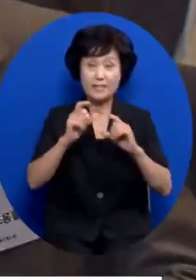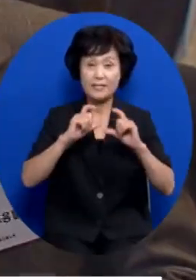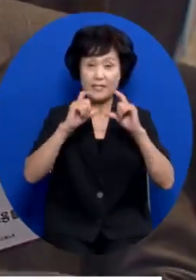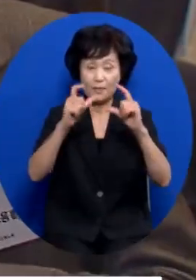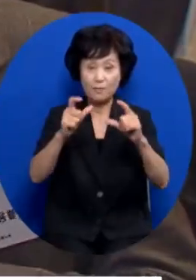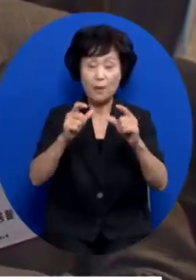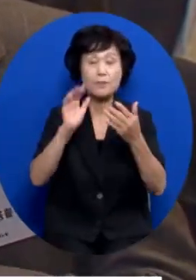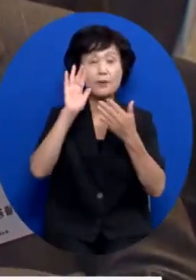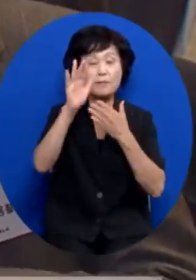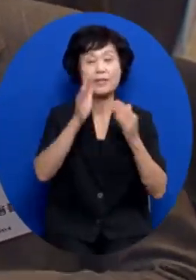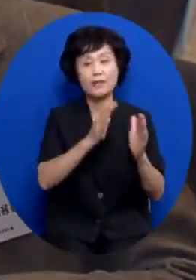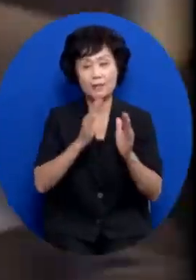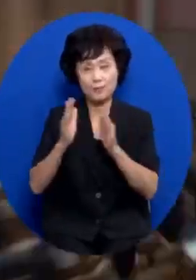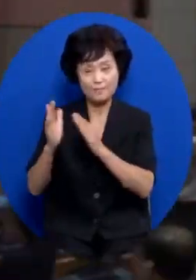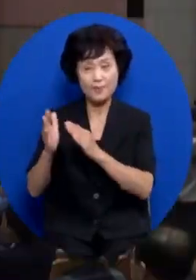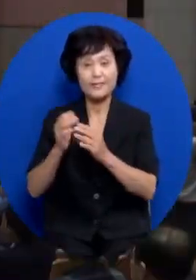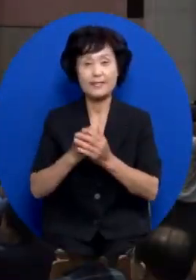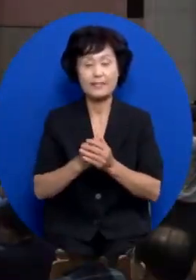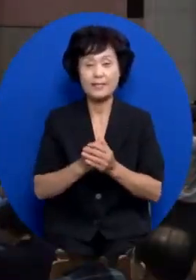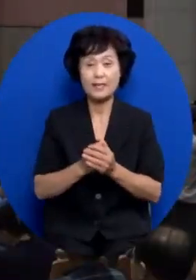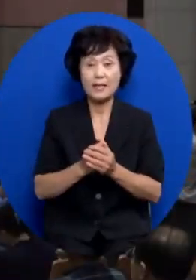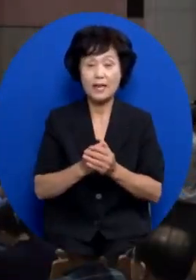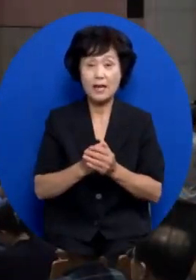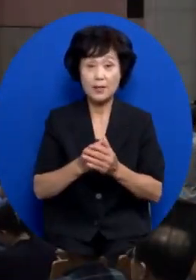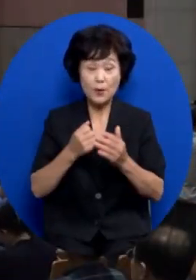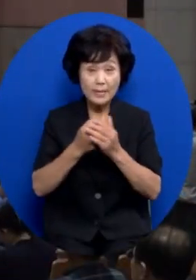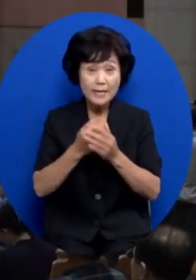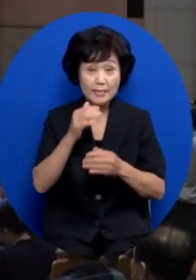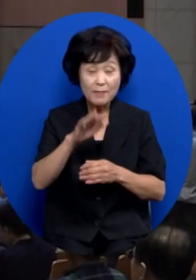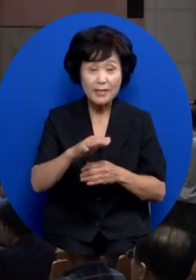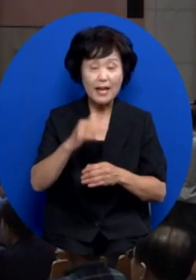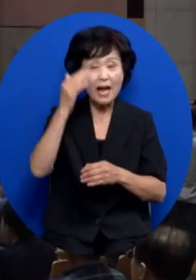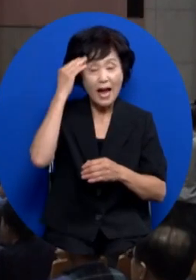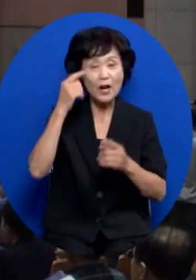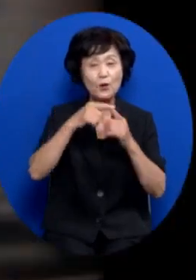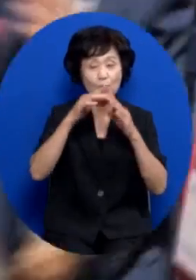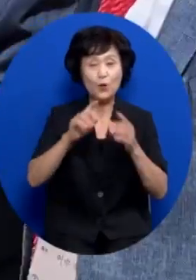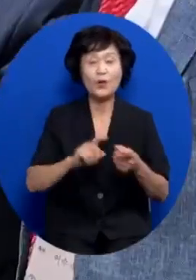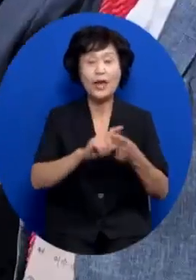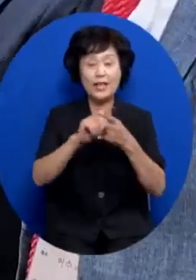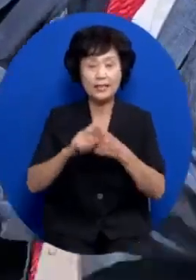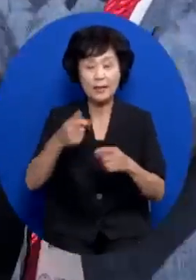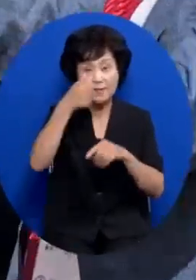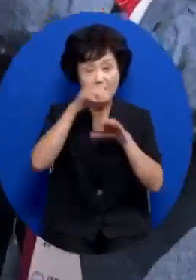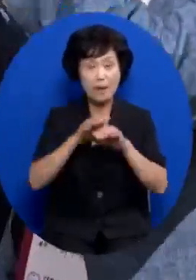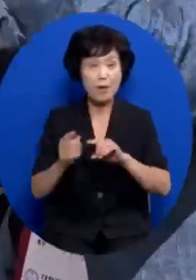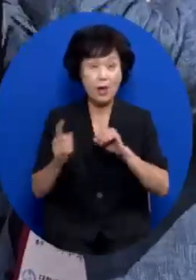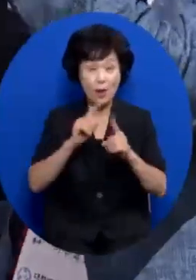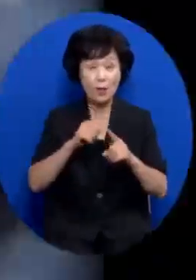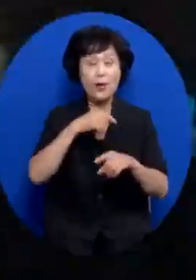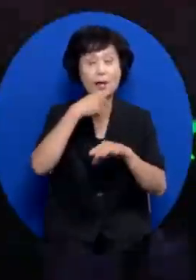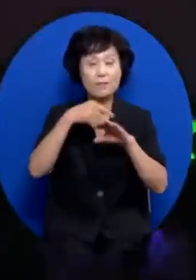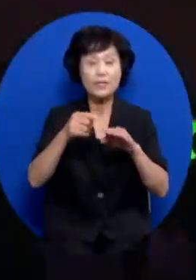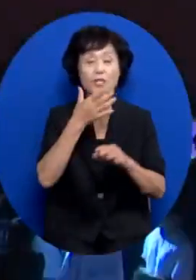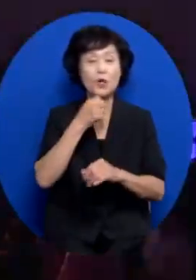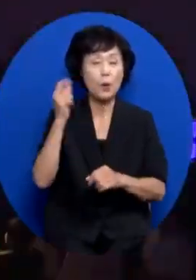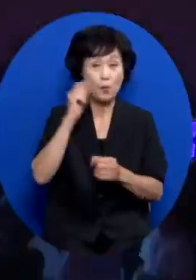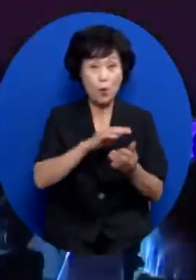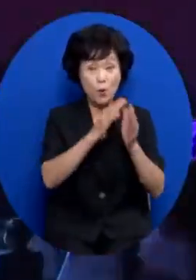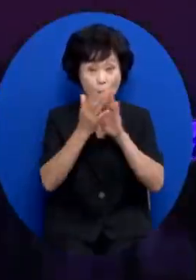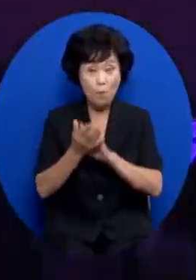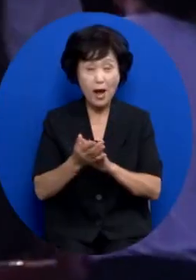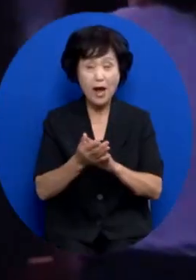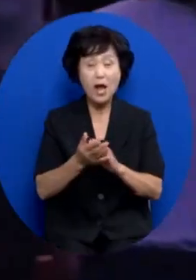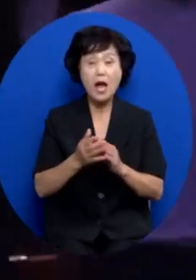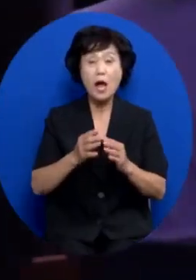교단의 미래를 준비했습니다. 백석인의 다짐에는 한국교회 연합, 예배 회복, 민족복음화와 세계선교, 포괄적